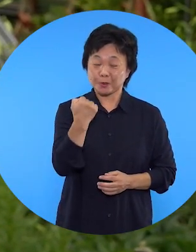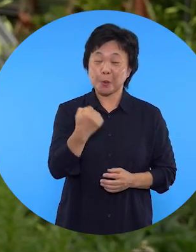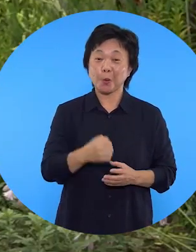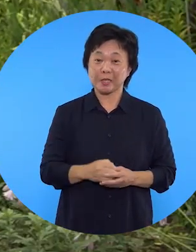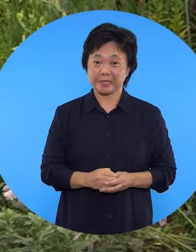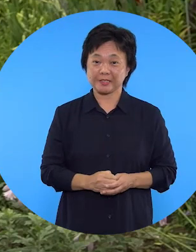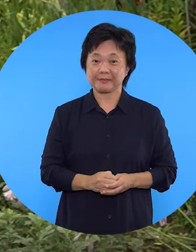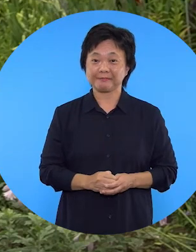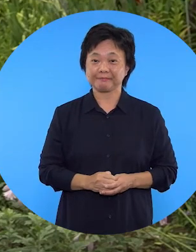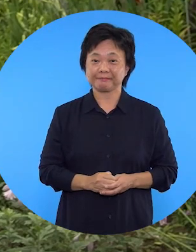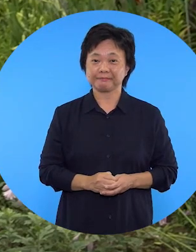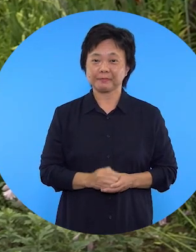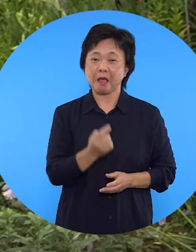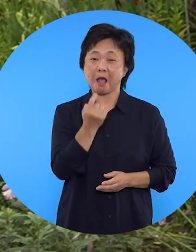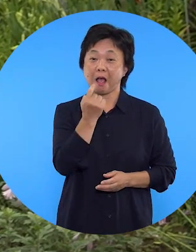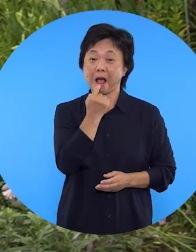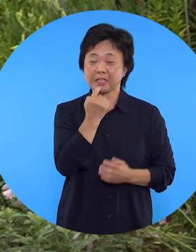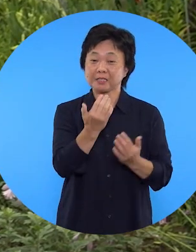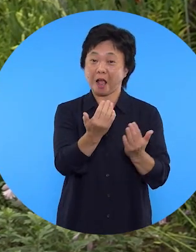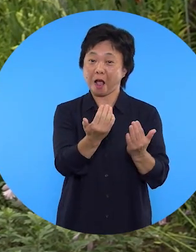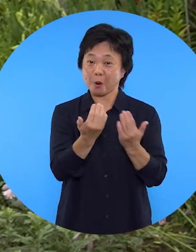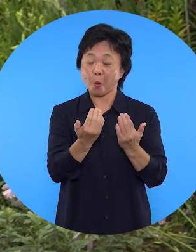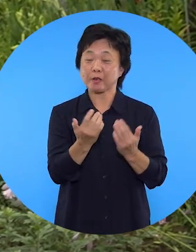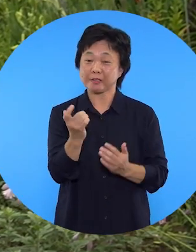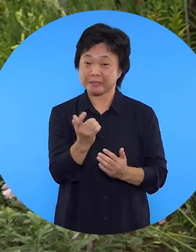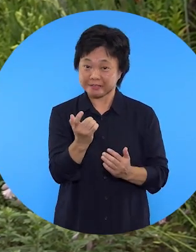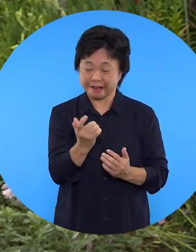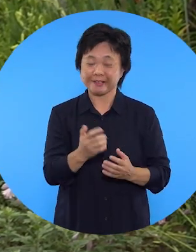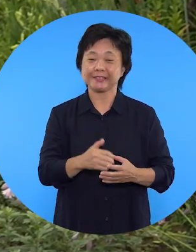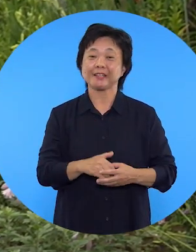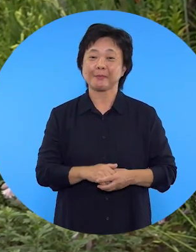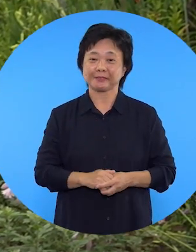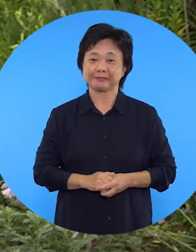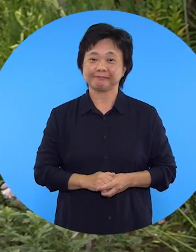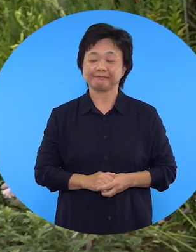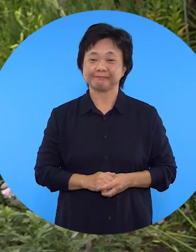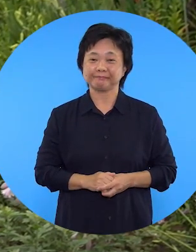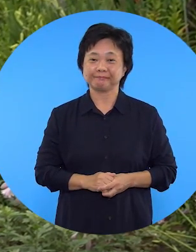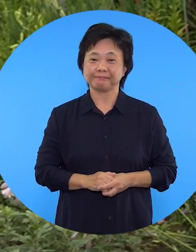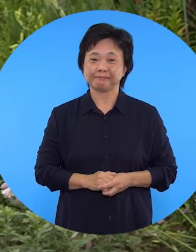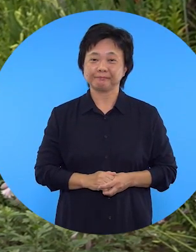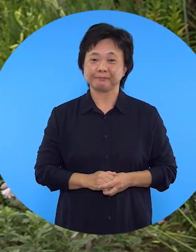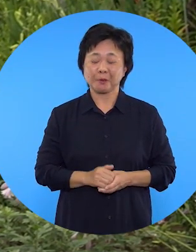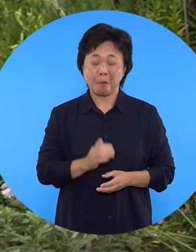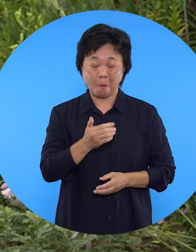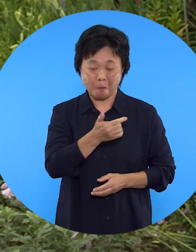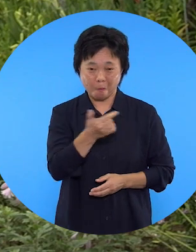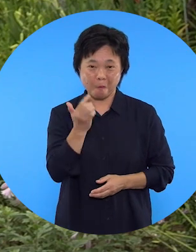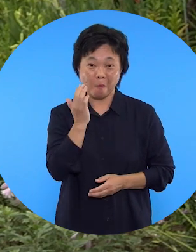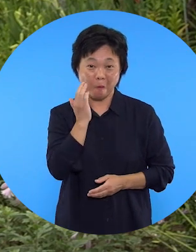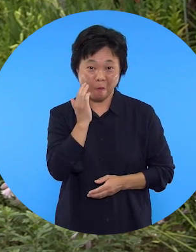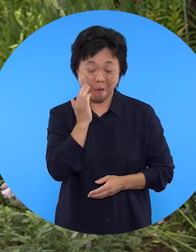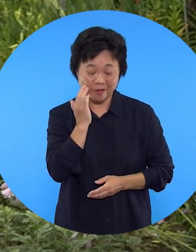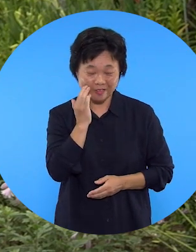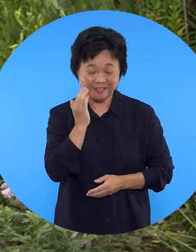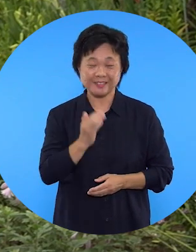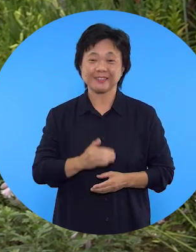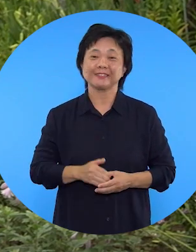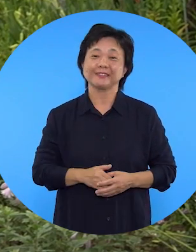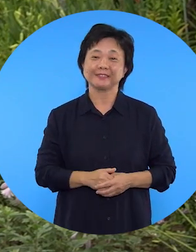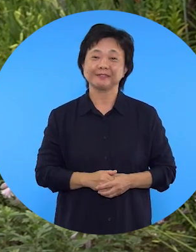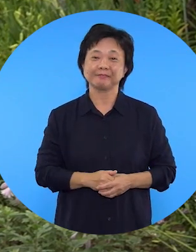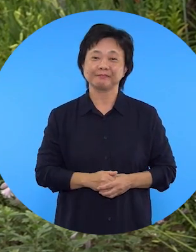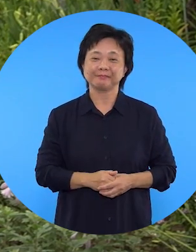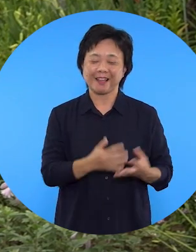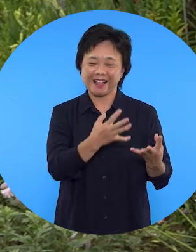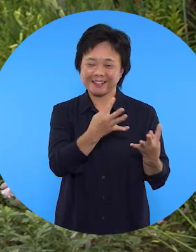があと味も濃いですねしっかりそこですね噛めば噛むほどに何かもっと食べたいもっと食べたい